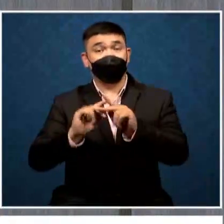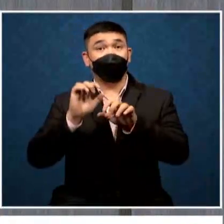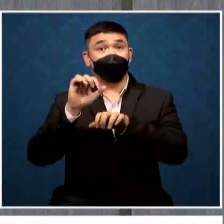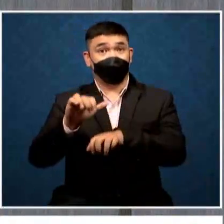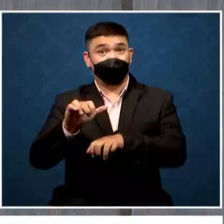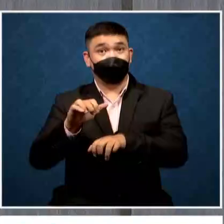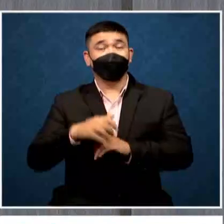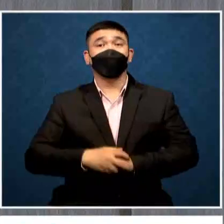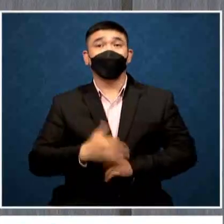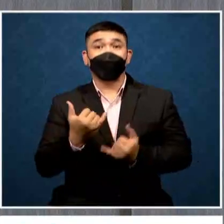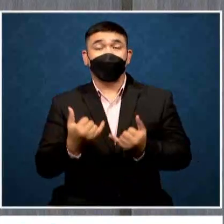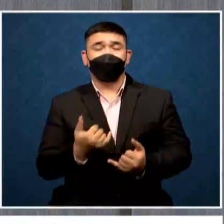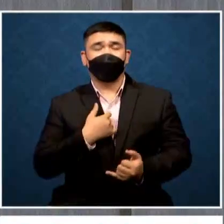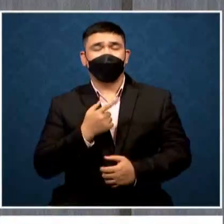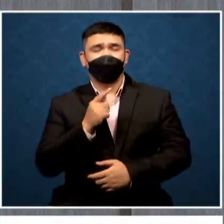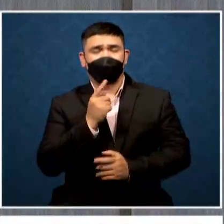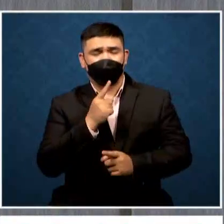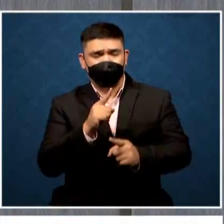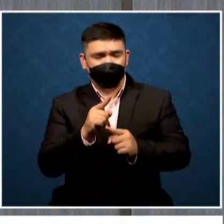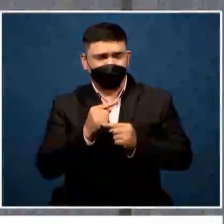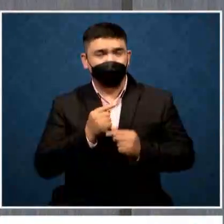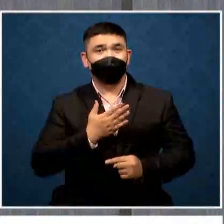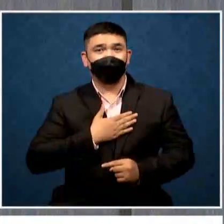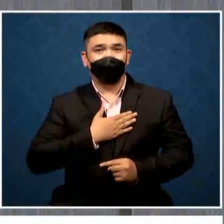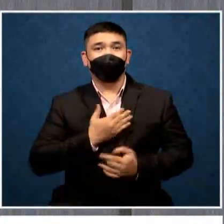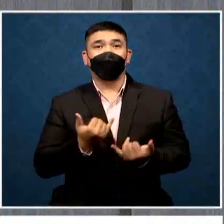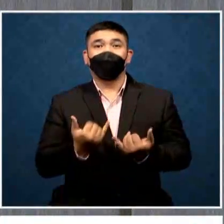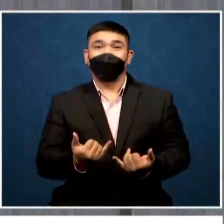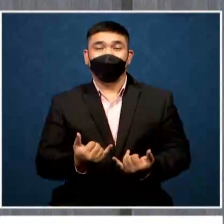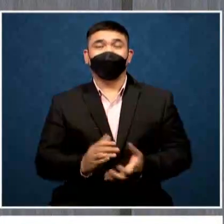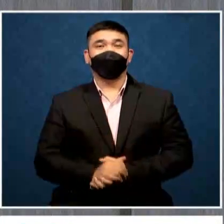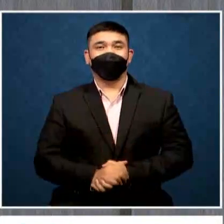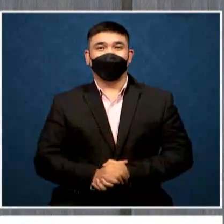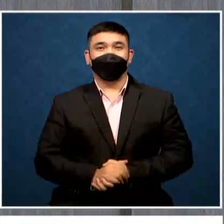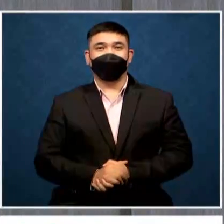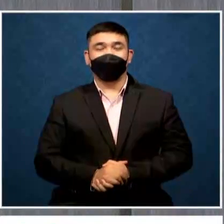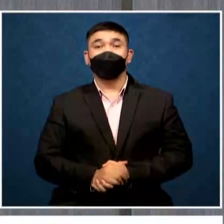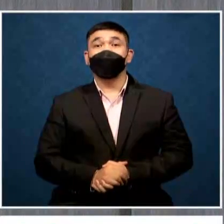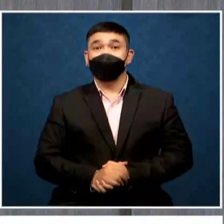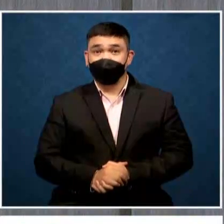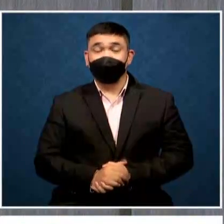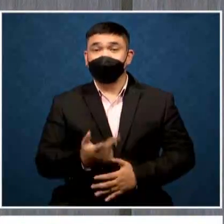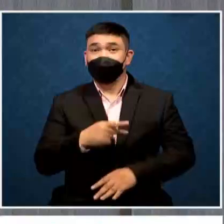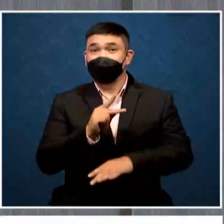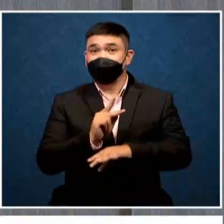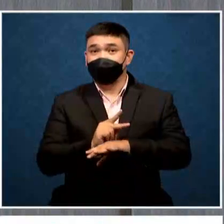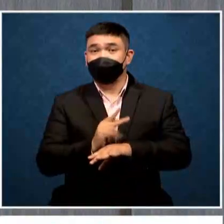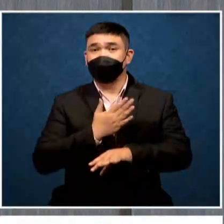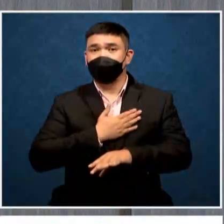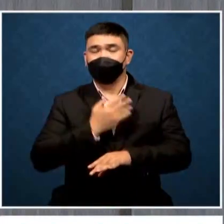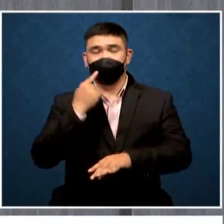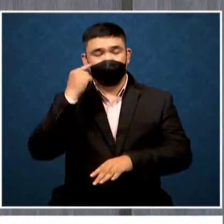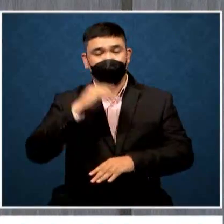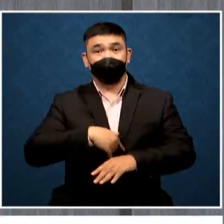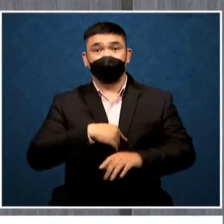ยที่ท่านกรุณามาตอบคำถามนี้ท่านประธานครับกรณีเม